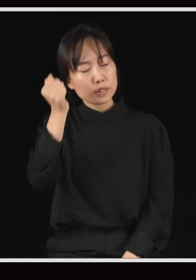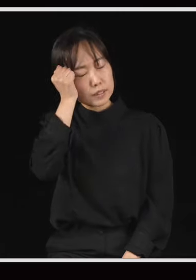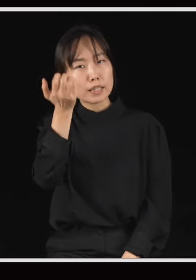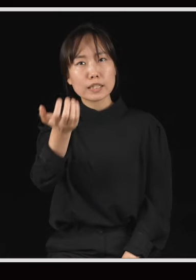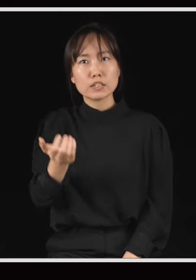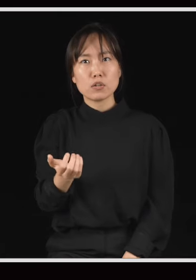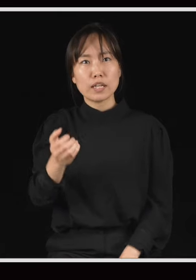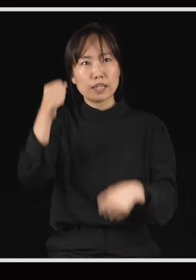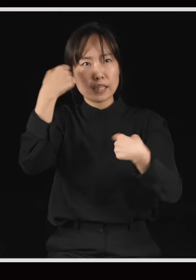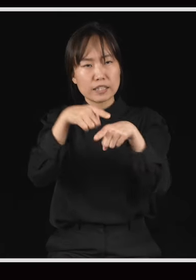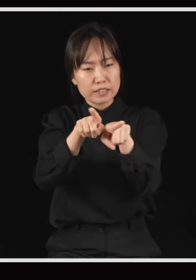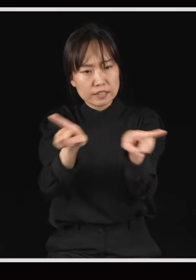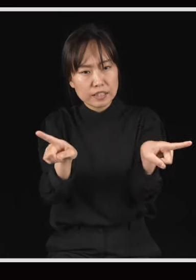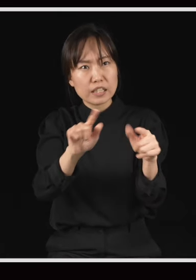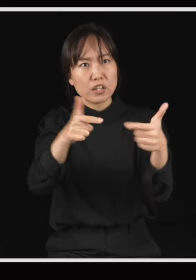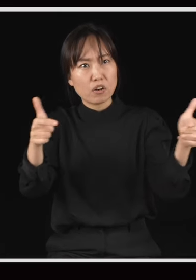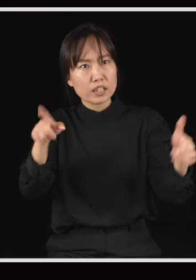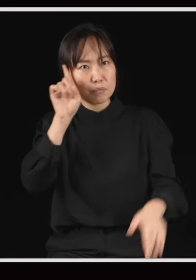스트레칭도 자기 전에 매일 해주면 좋습니다.